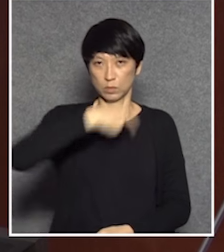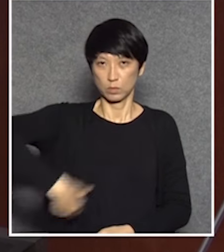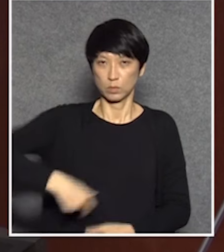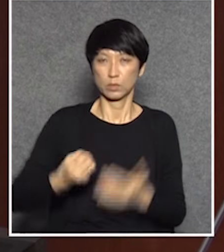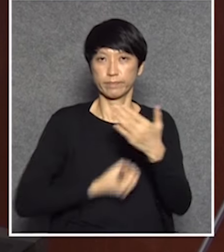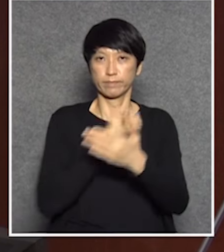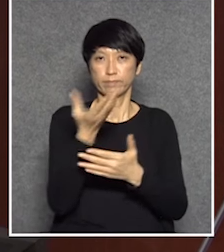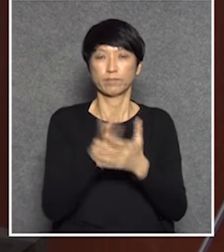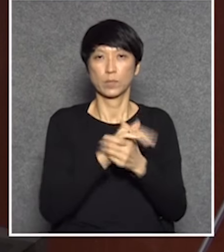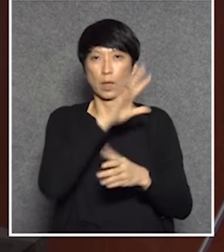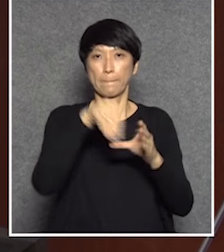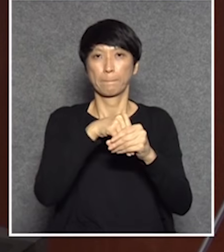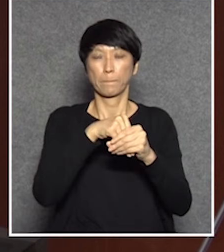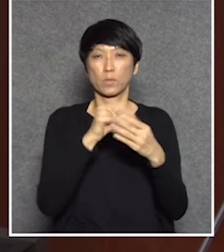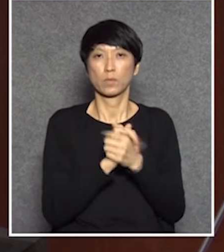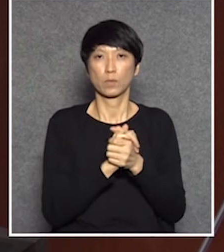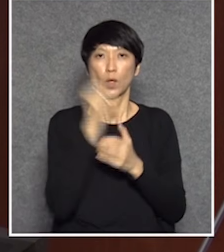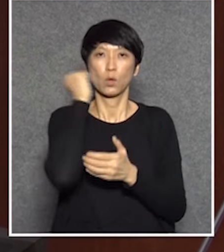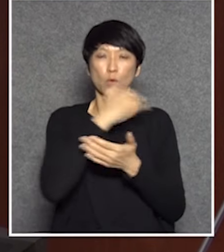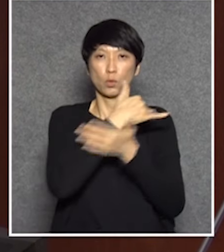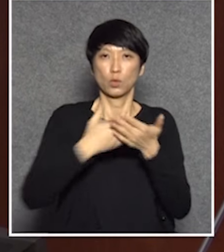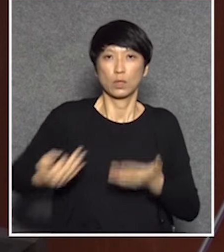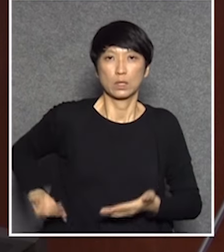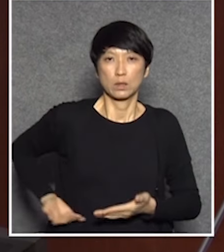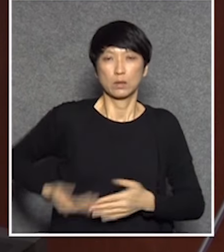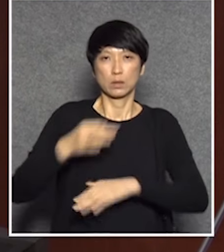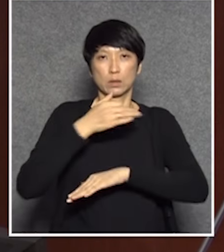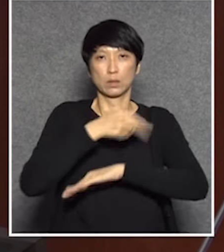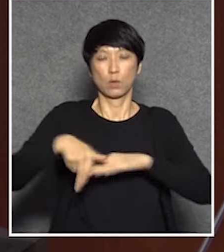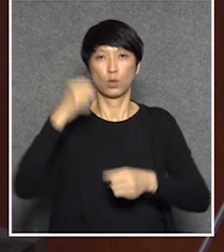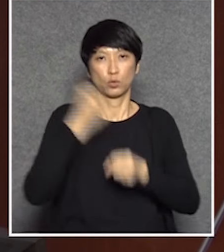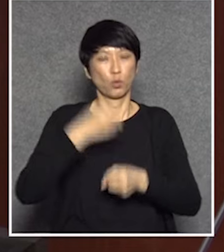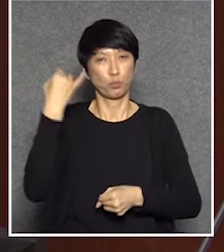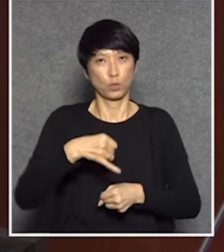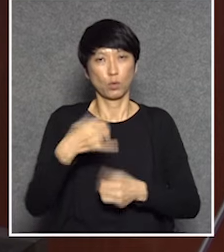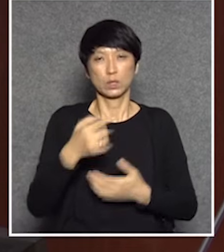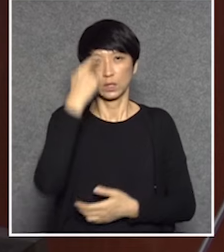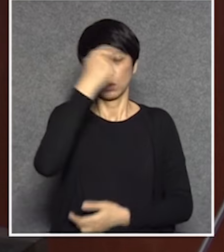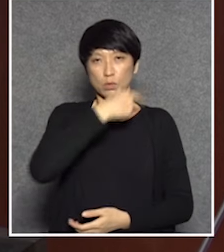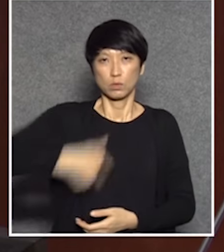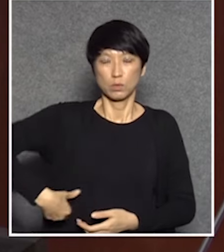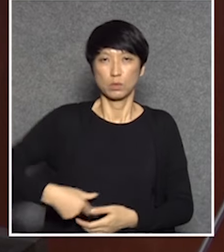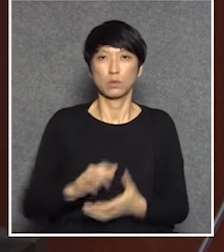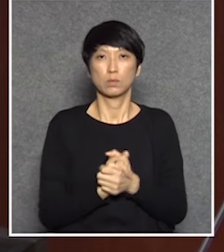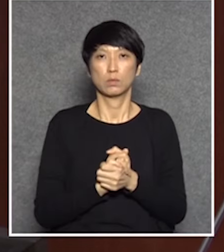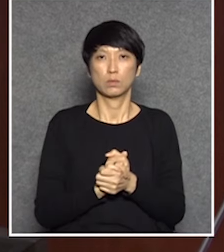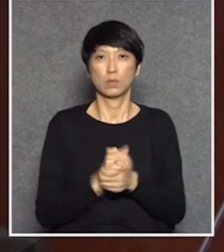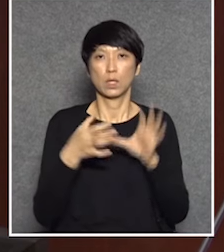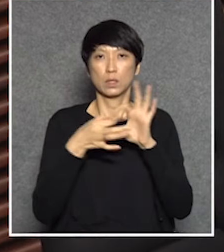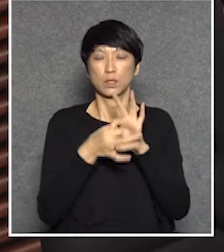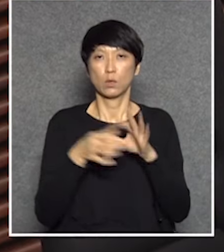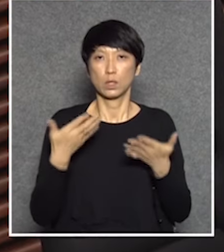嘅包括。呢、这個全民退休保障計劃咧係不可行嘅。而家梁國雄議員咧係就呢一方呢一、这